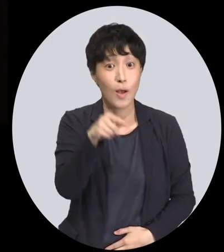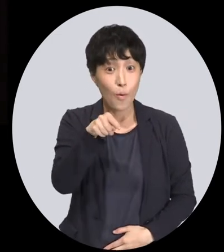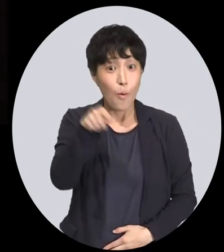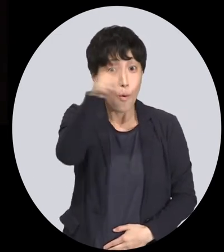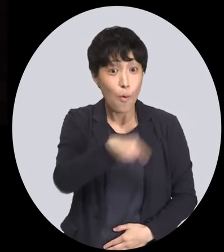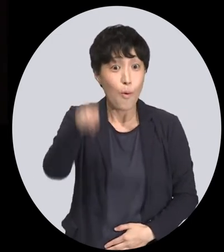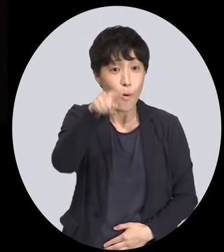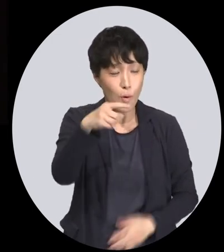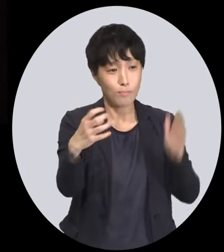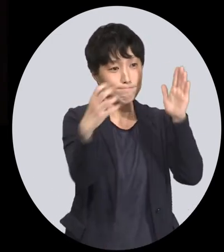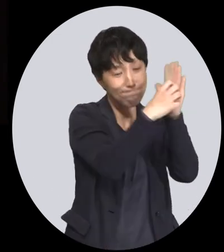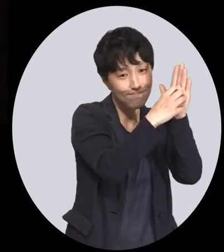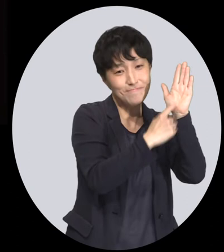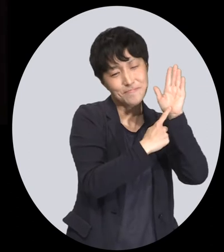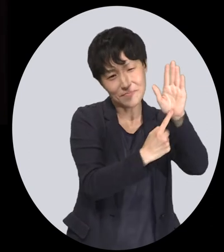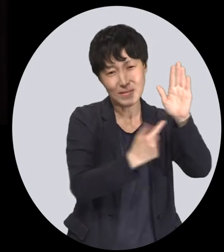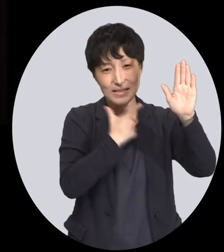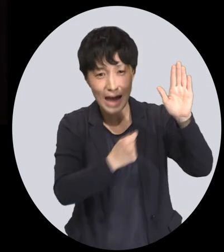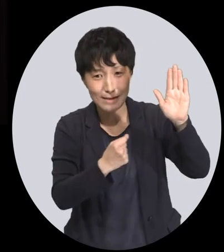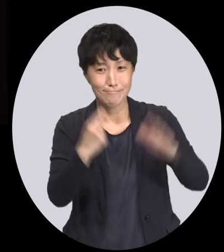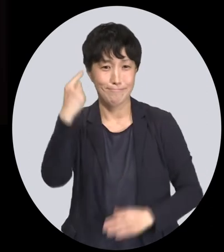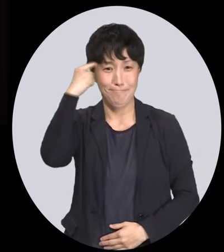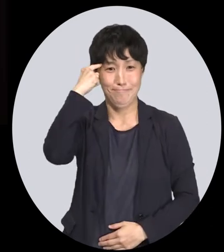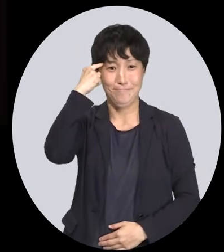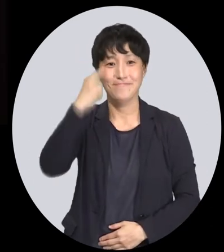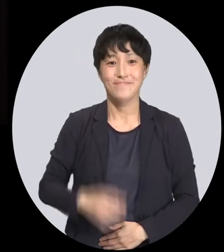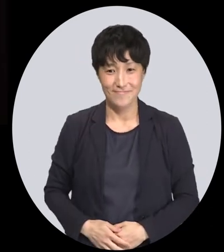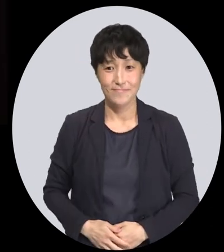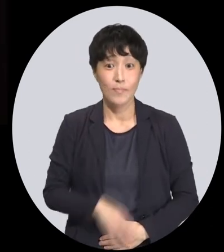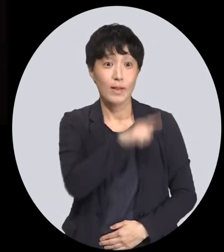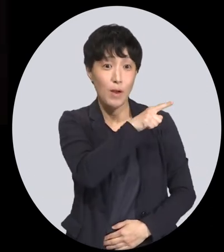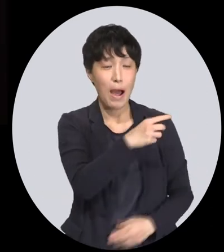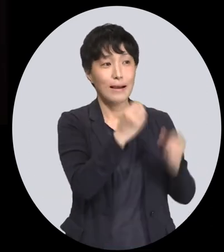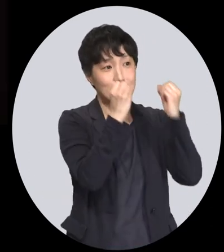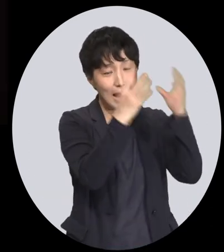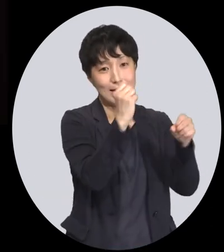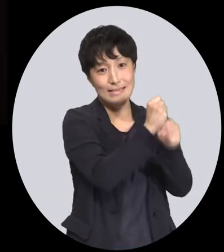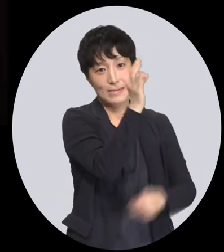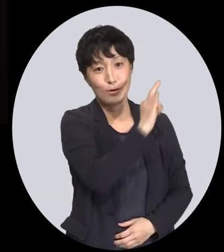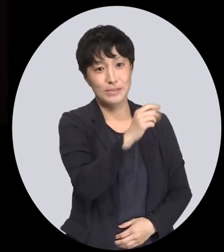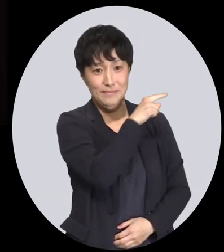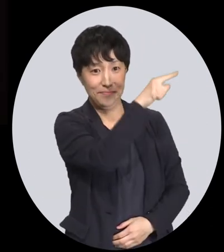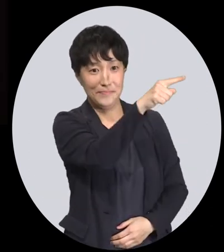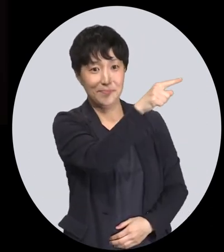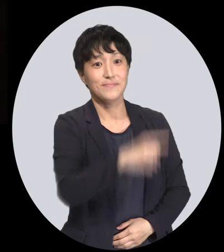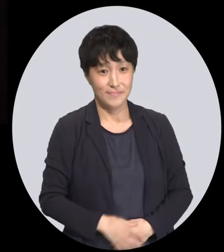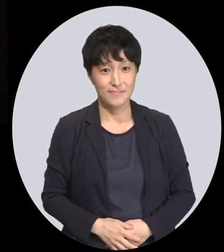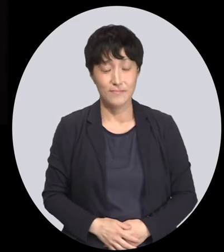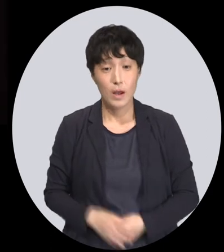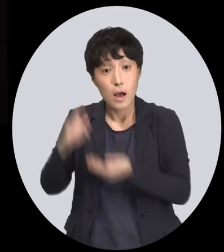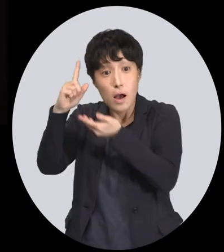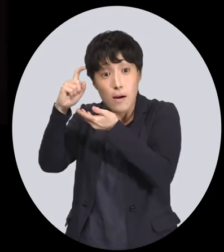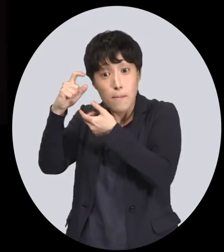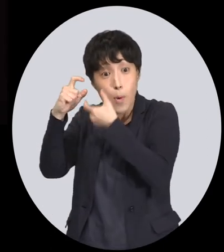大きな映像で動くでポラロイド写真はこれまで私が撮りだめてきた過去の作品